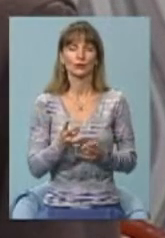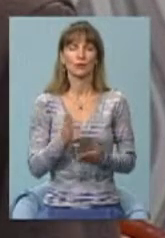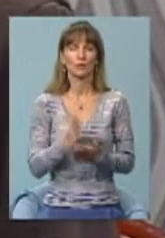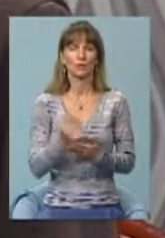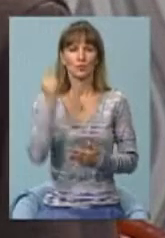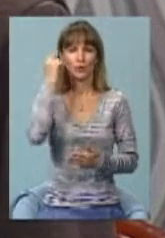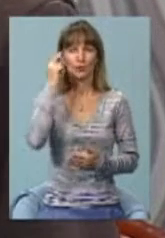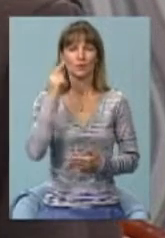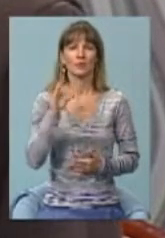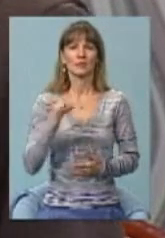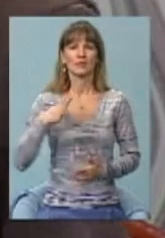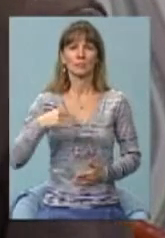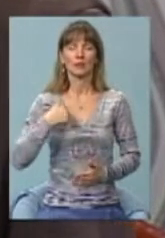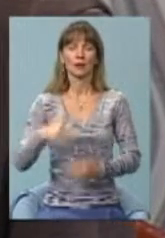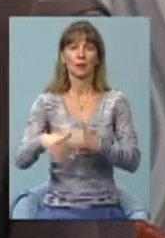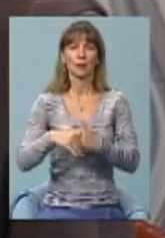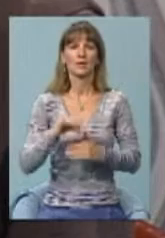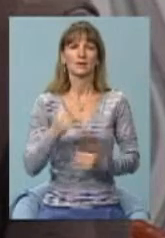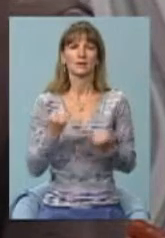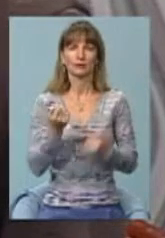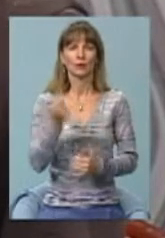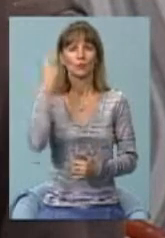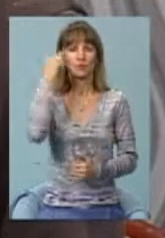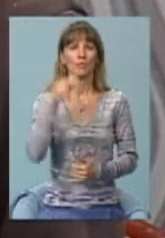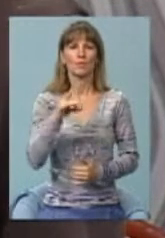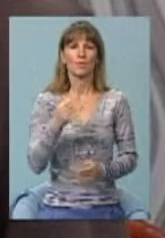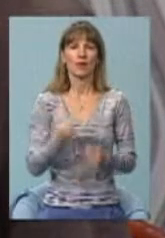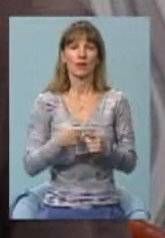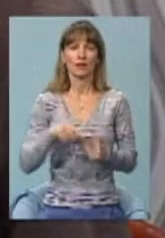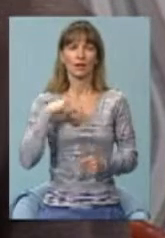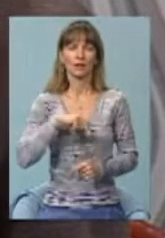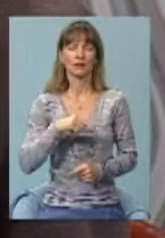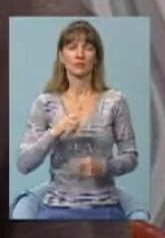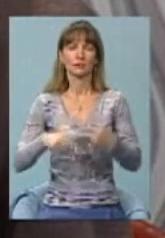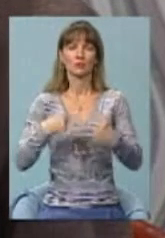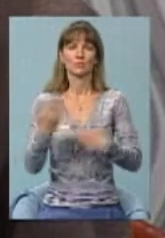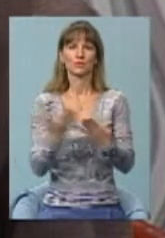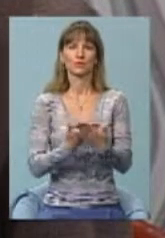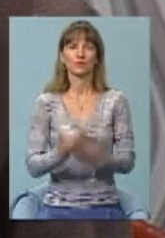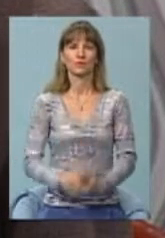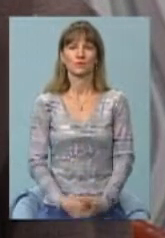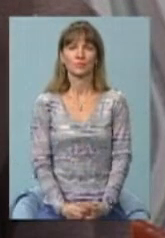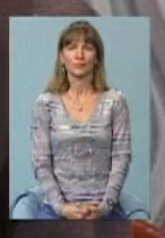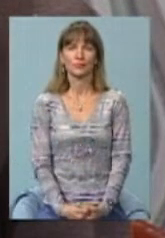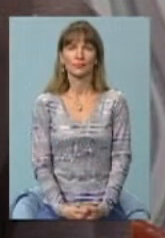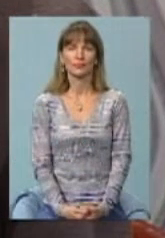дуже багато чому допомагає. І, власне, давайте трішки дізнаємося про цю рису характеру із нашого наступного сюжету.